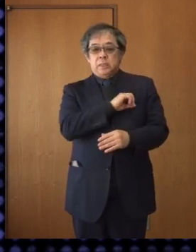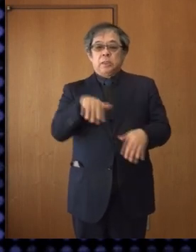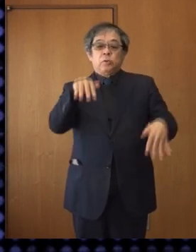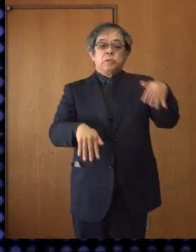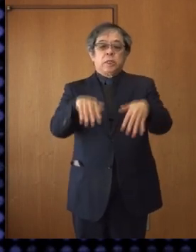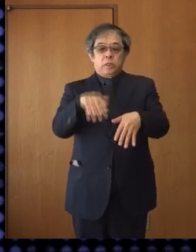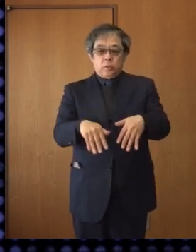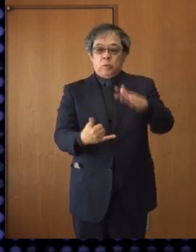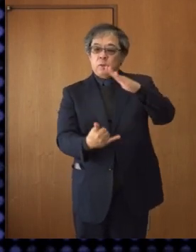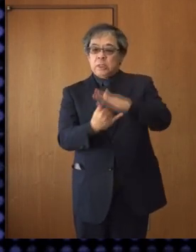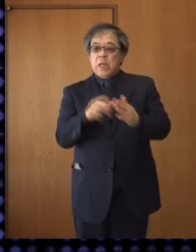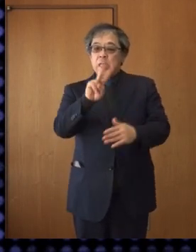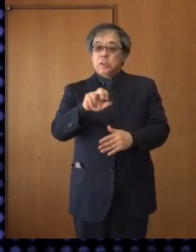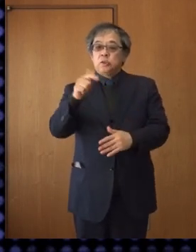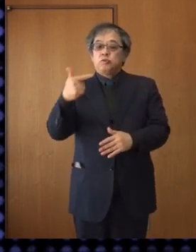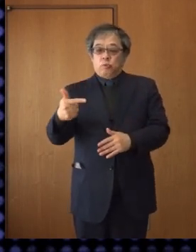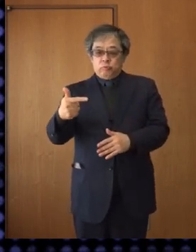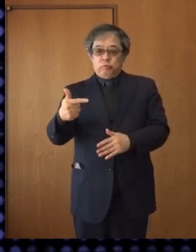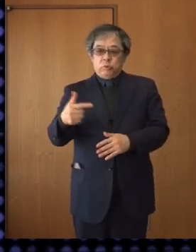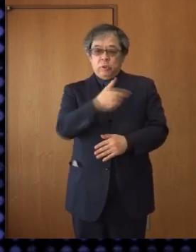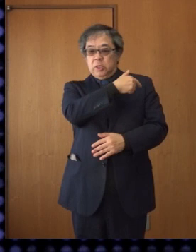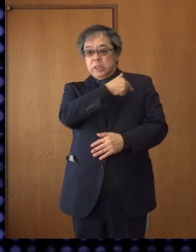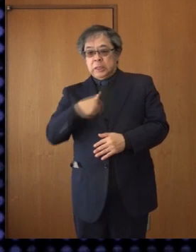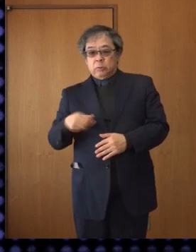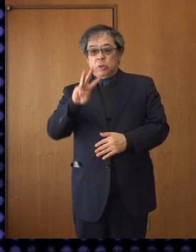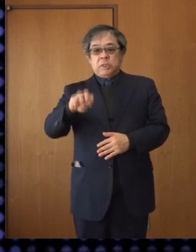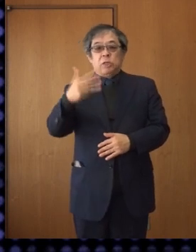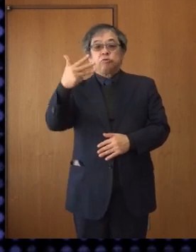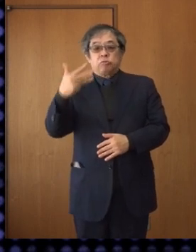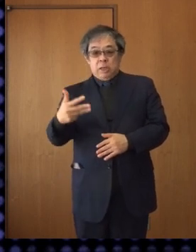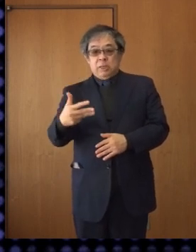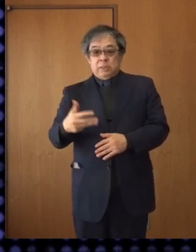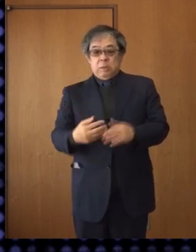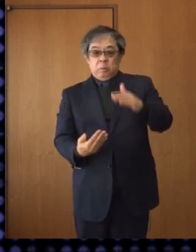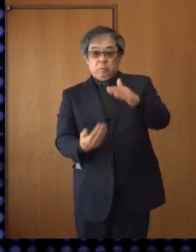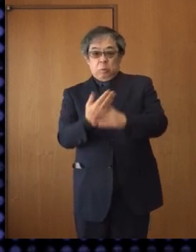が行われ、38人が立候補するという激戦に。